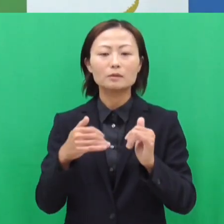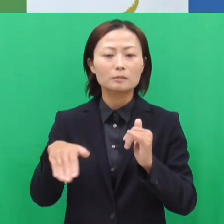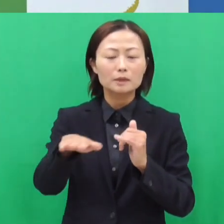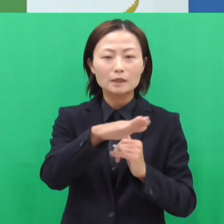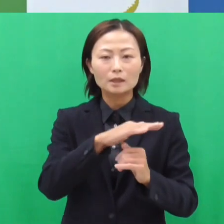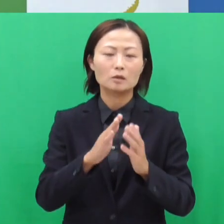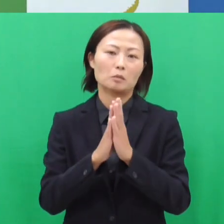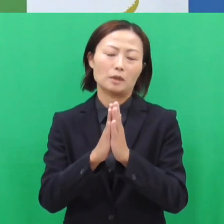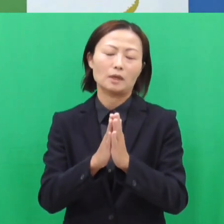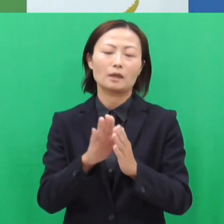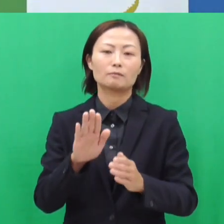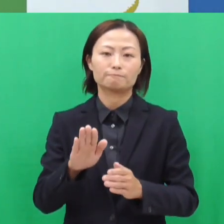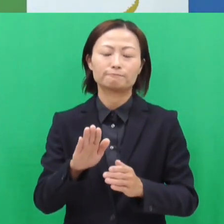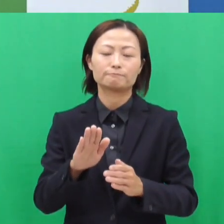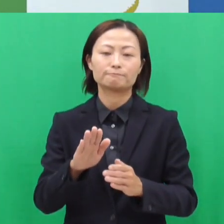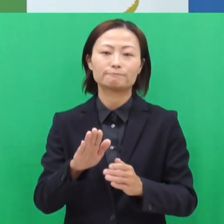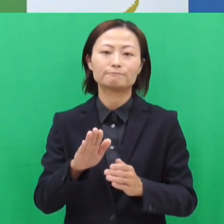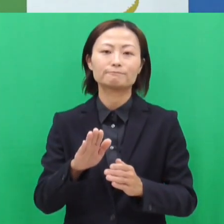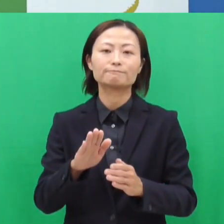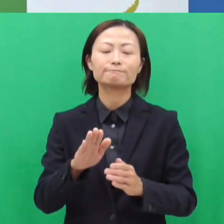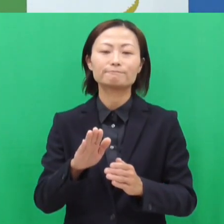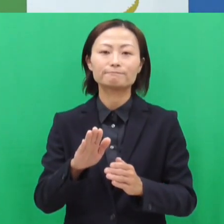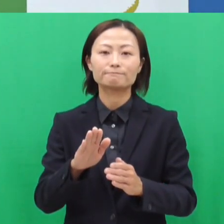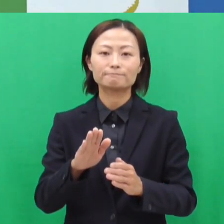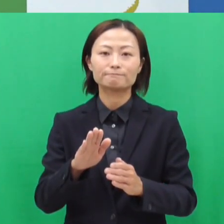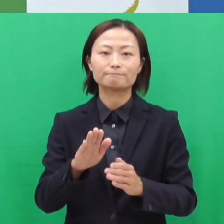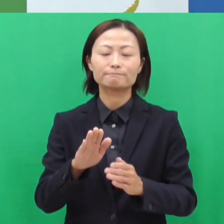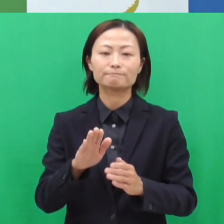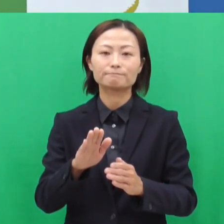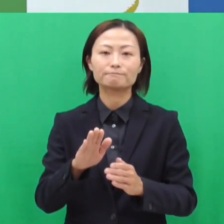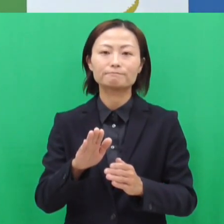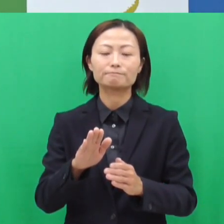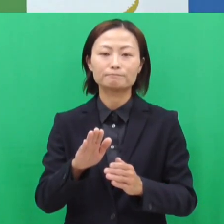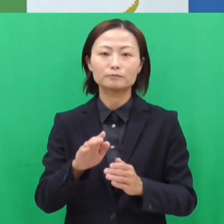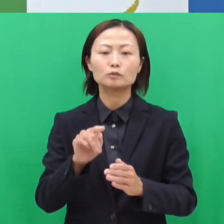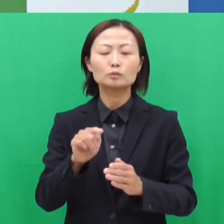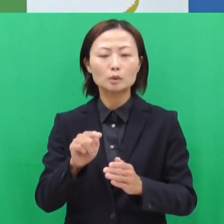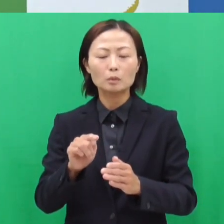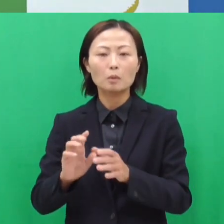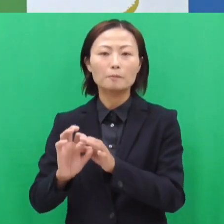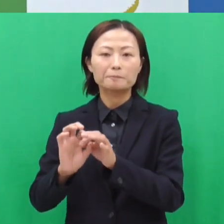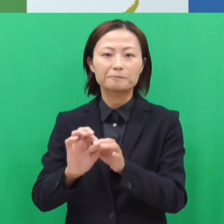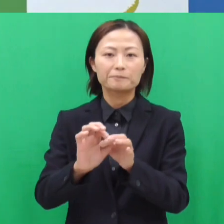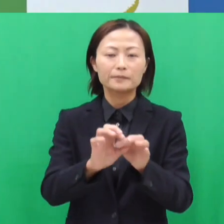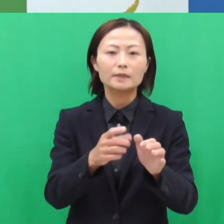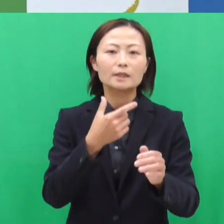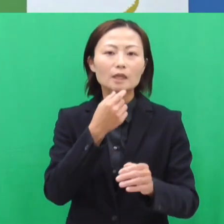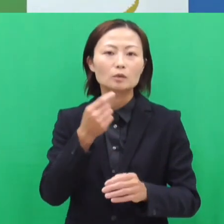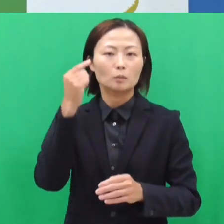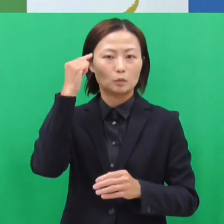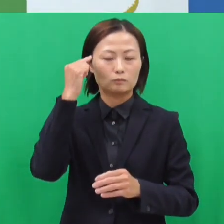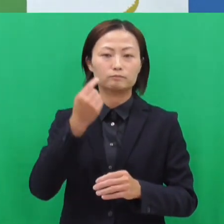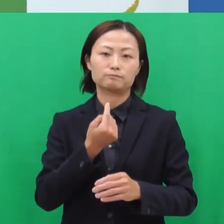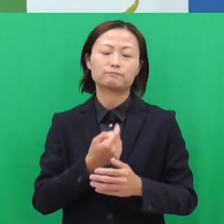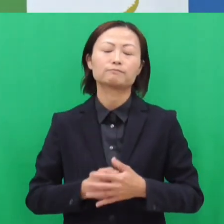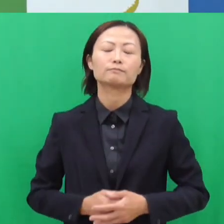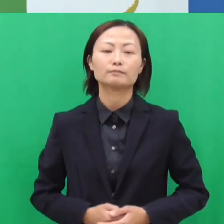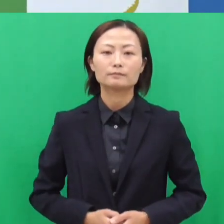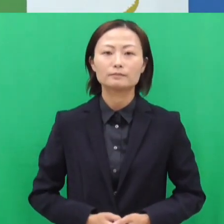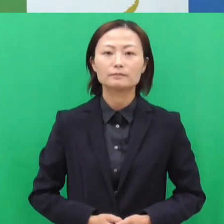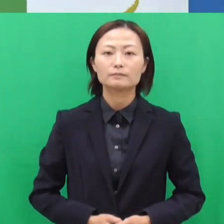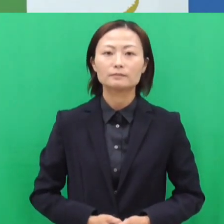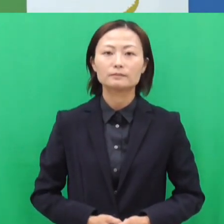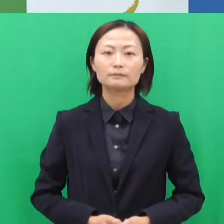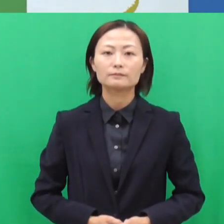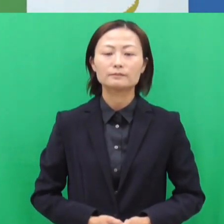状況でございますので今のところはそのお願いベースを継続をしたいというふうに思っております